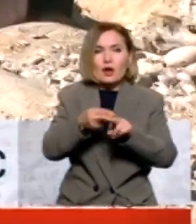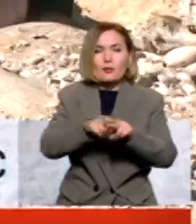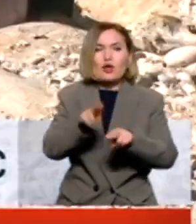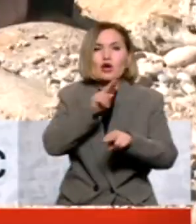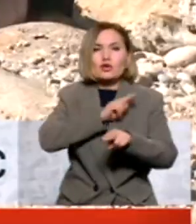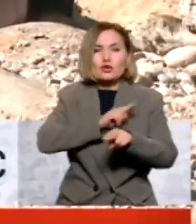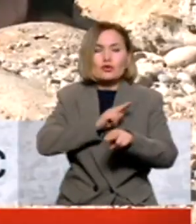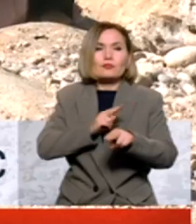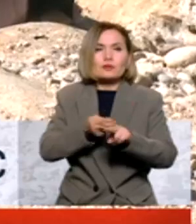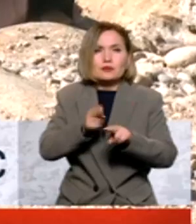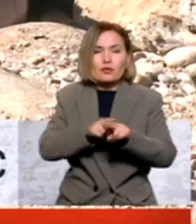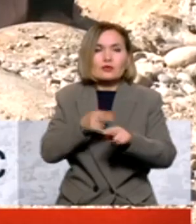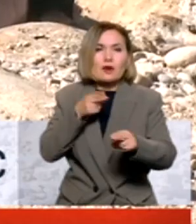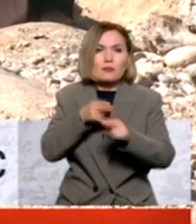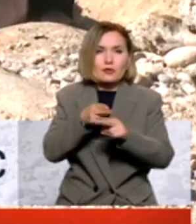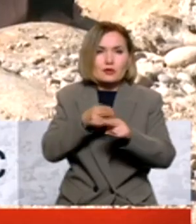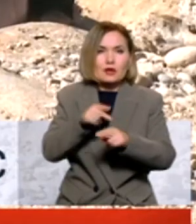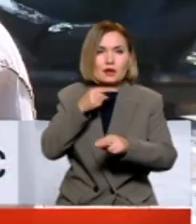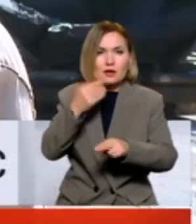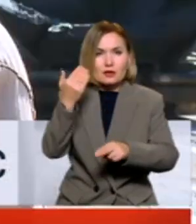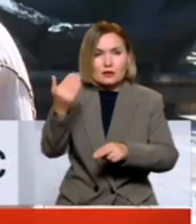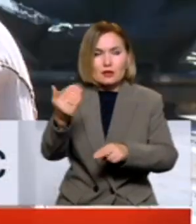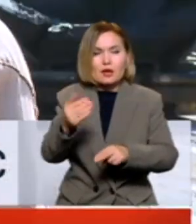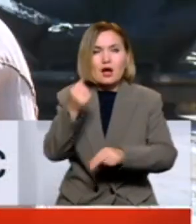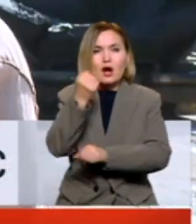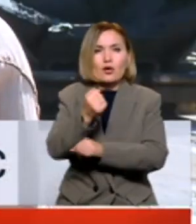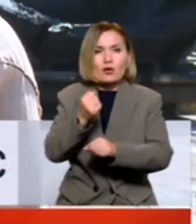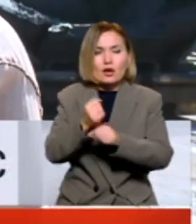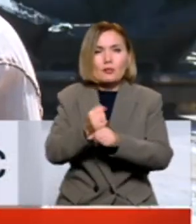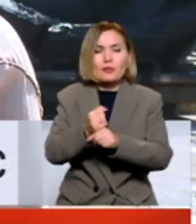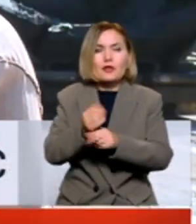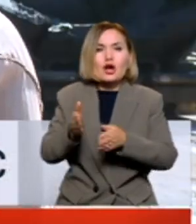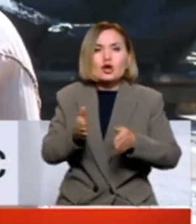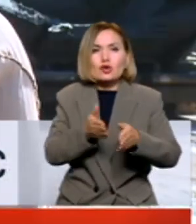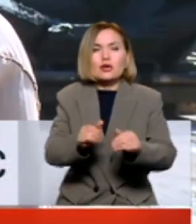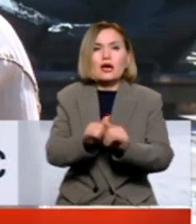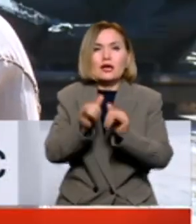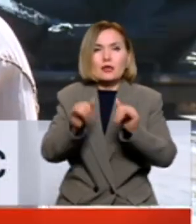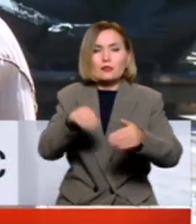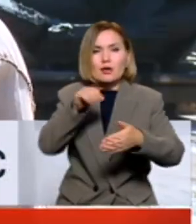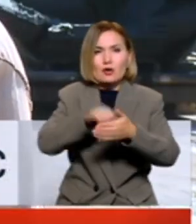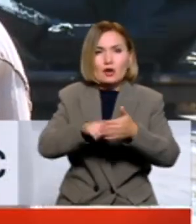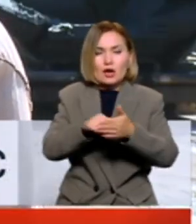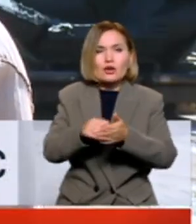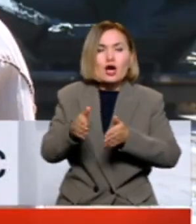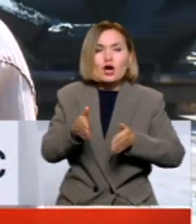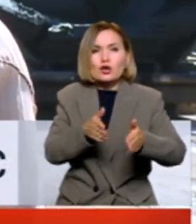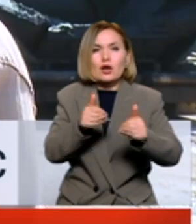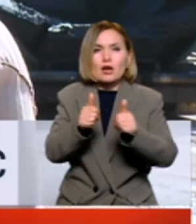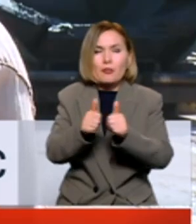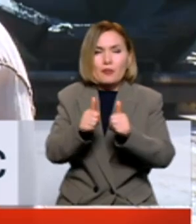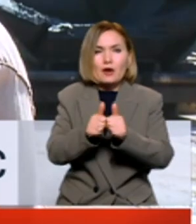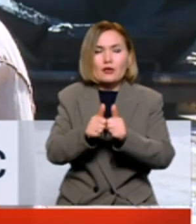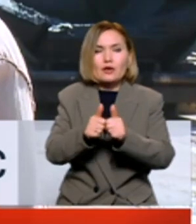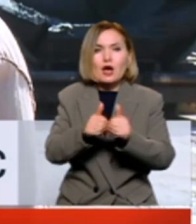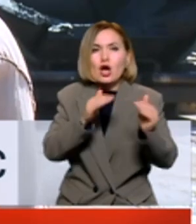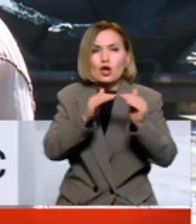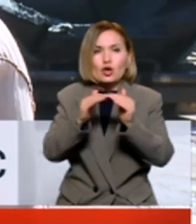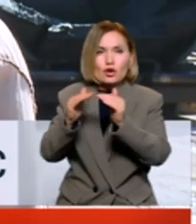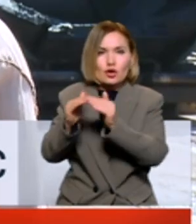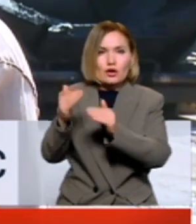жұмысқа қиындық туғызуда, дейді құрылысшылар. Жолдың кеңейту себептерімен жол жиегіндегі орналасқан